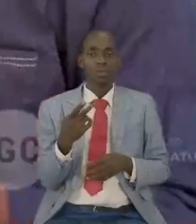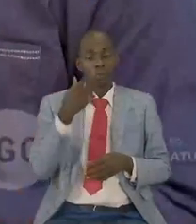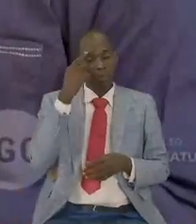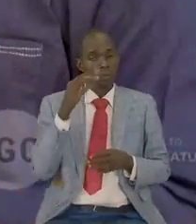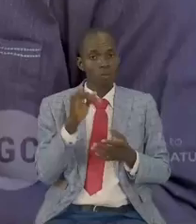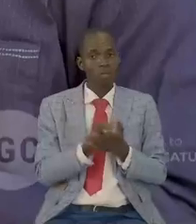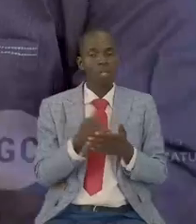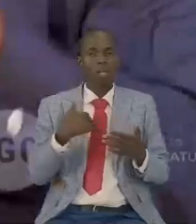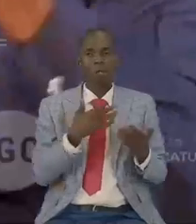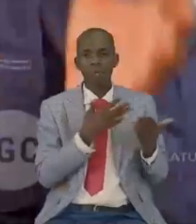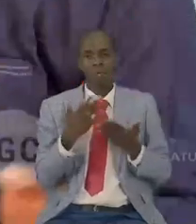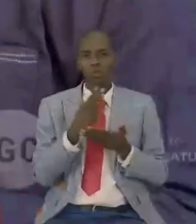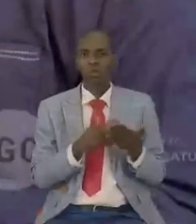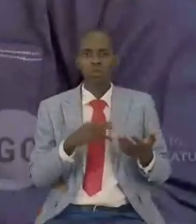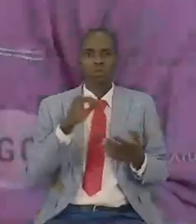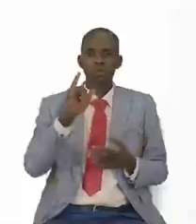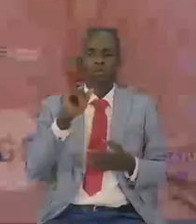d'infections